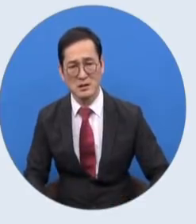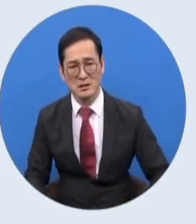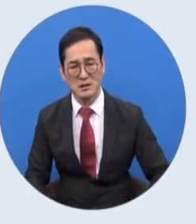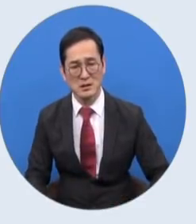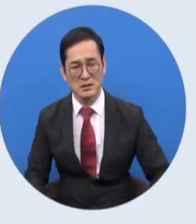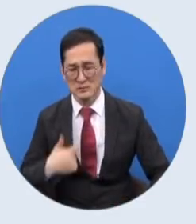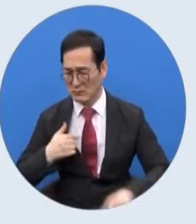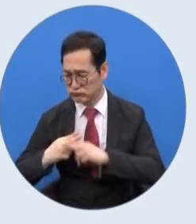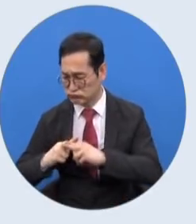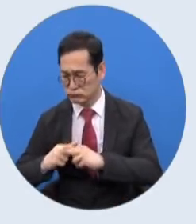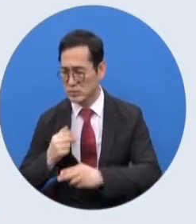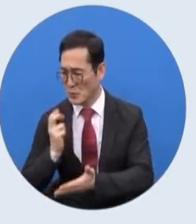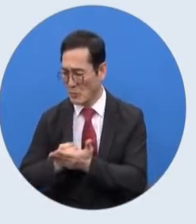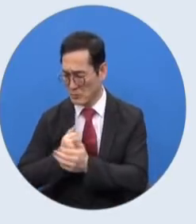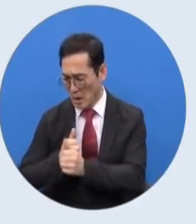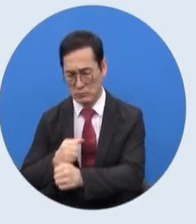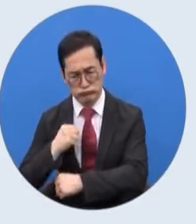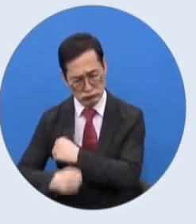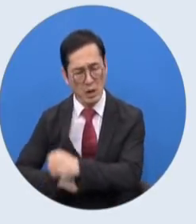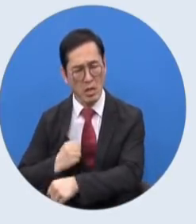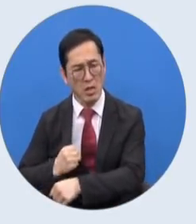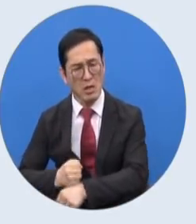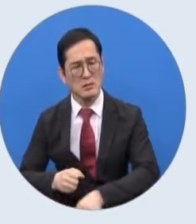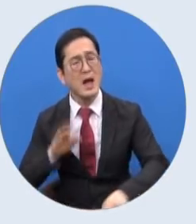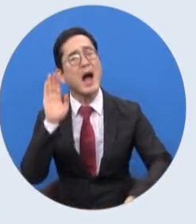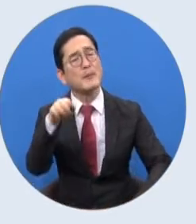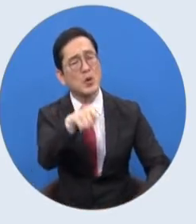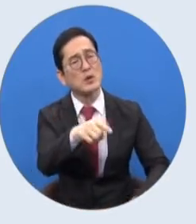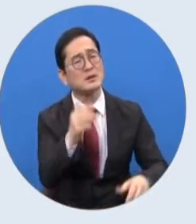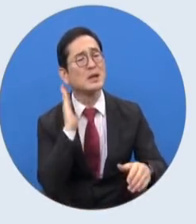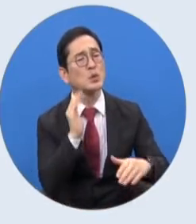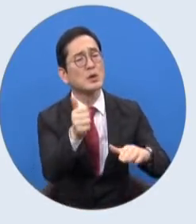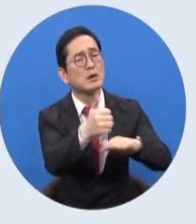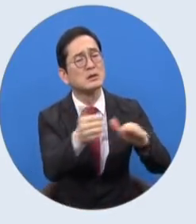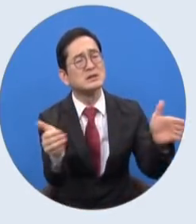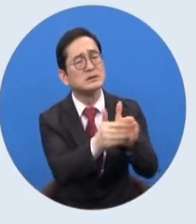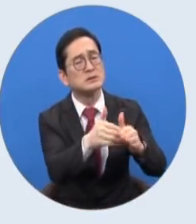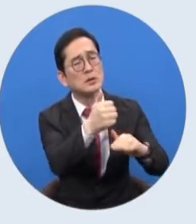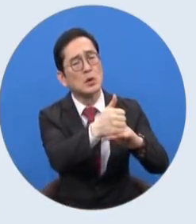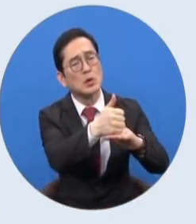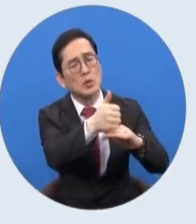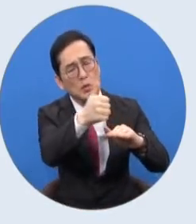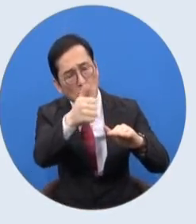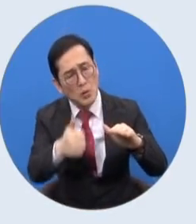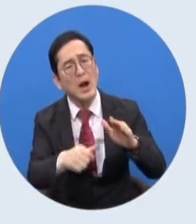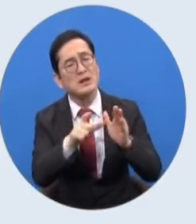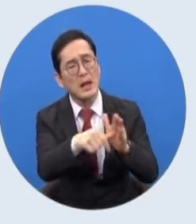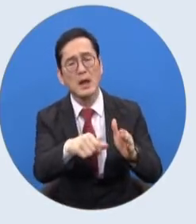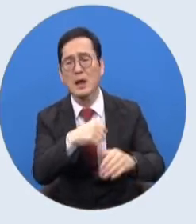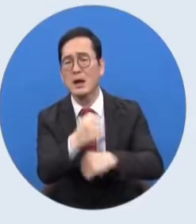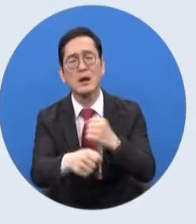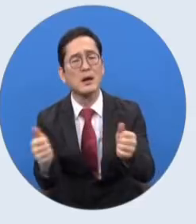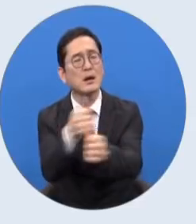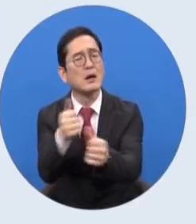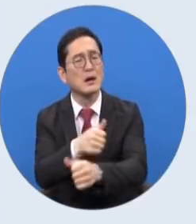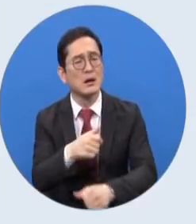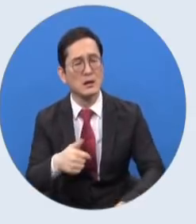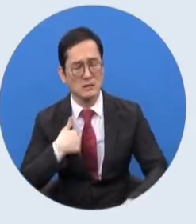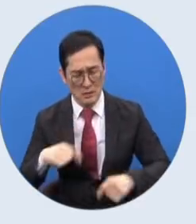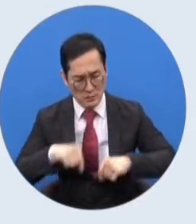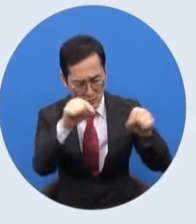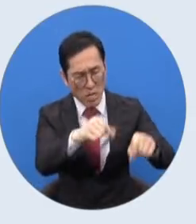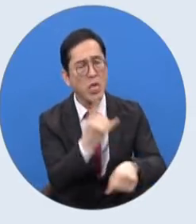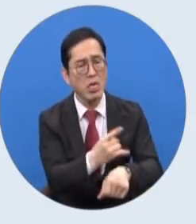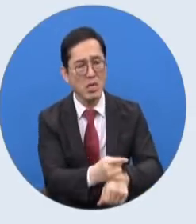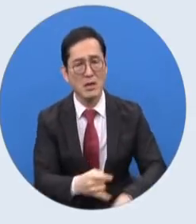한데 정말로 청와대 인사 중에 누군가가 이렇게 격앙된 반응. 우리도 임기 말에 법대로 할 테니 당신도